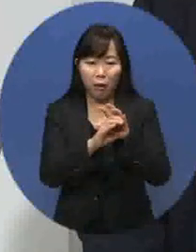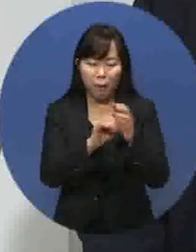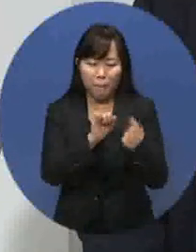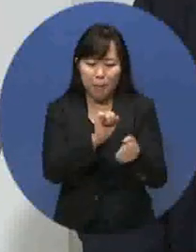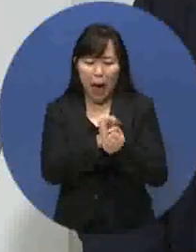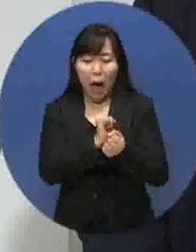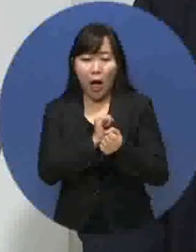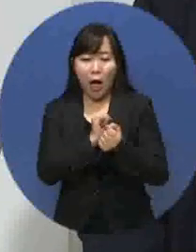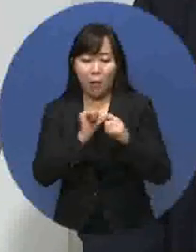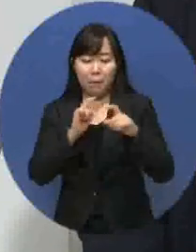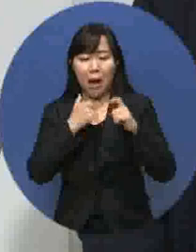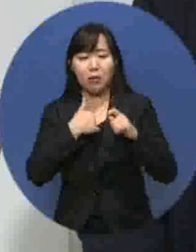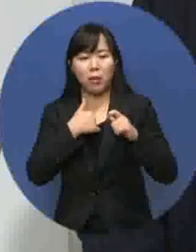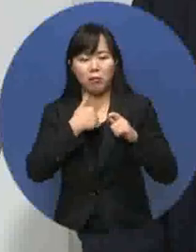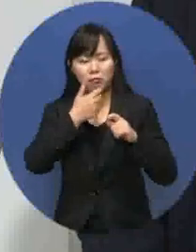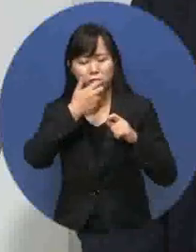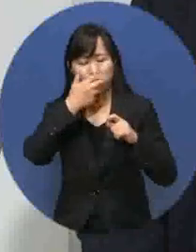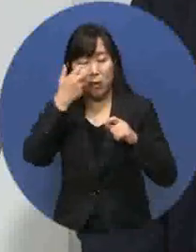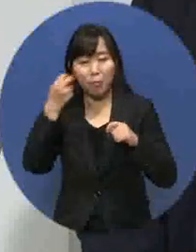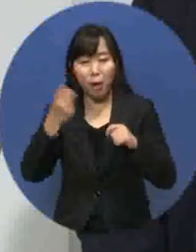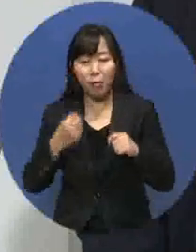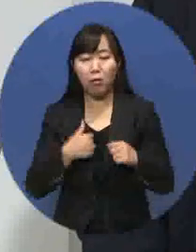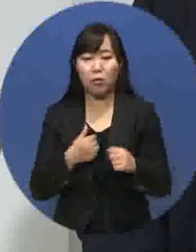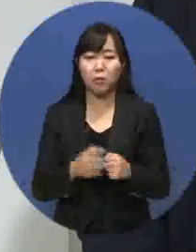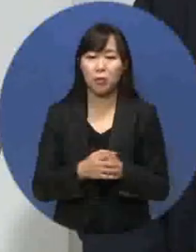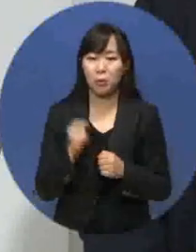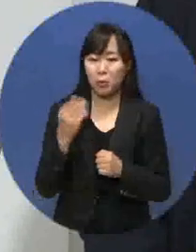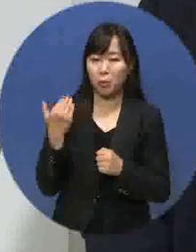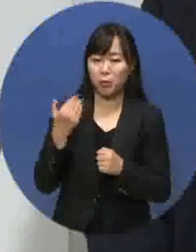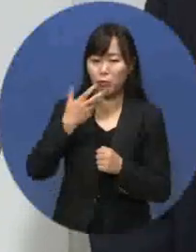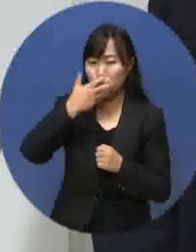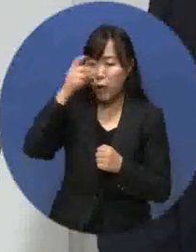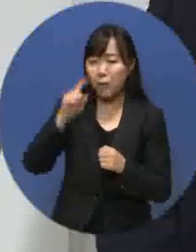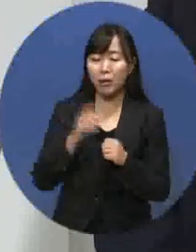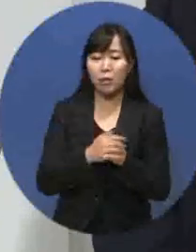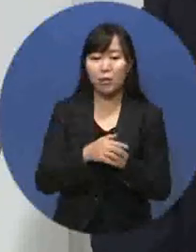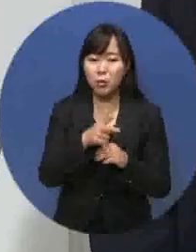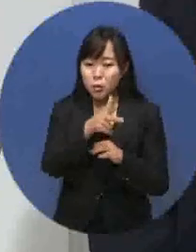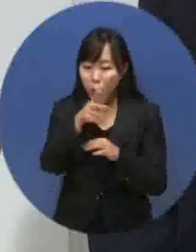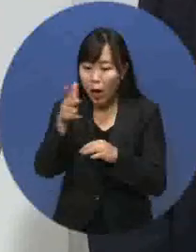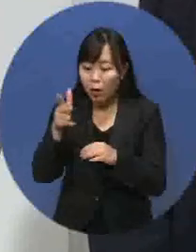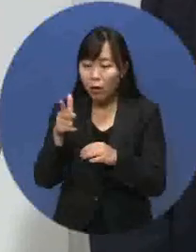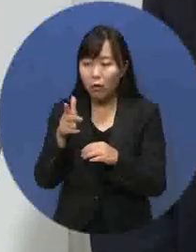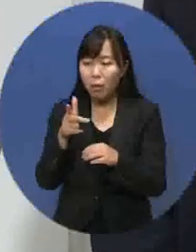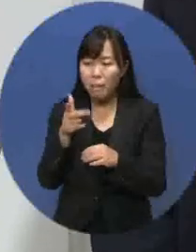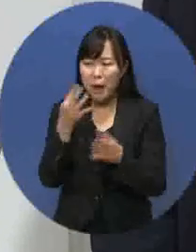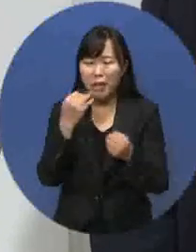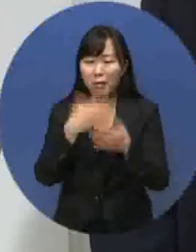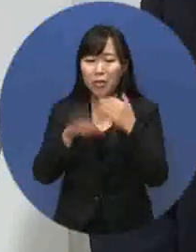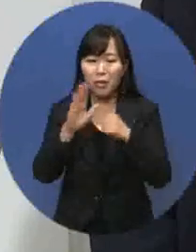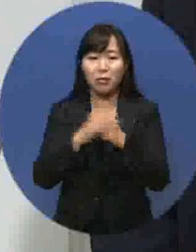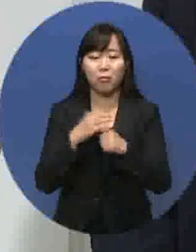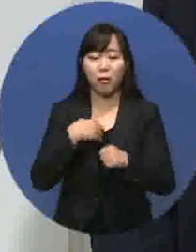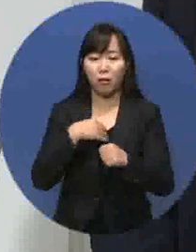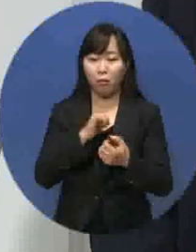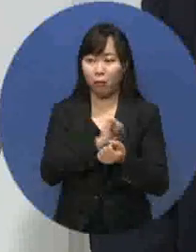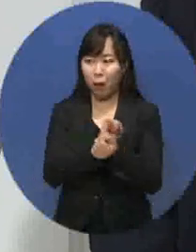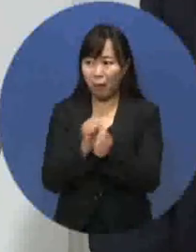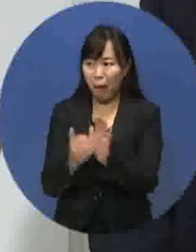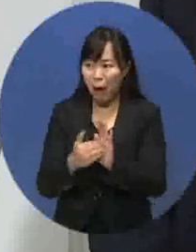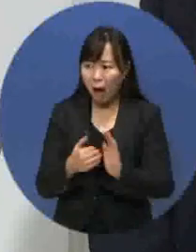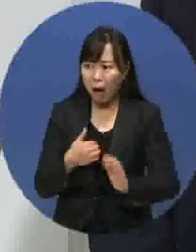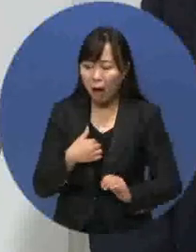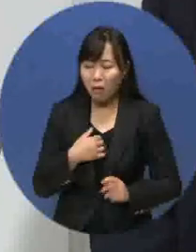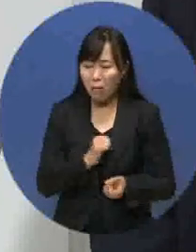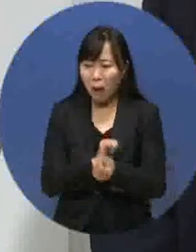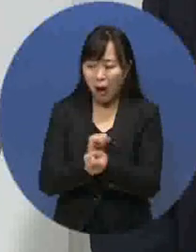계속 꿔요. 아. 그런데 얼마 전에 꿈꿈이 촬영이 몇 컷 안 남았는데 제가 코로나 걸렸다고 이걸 못